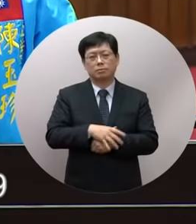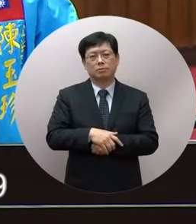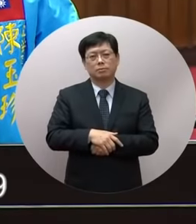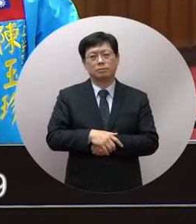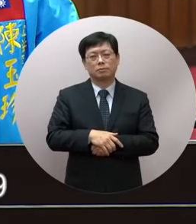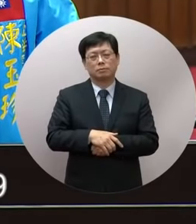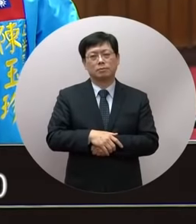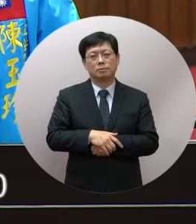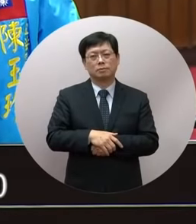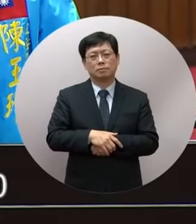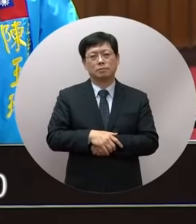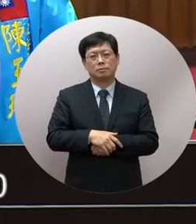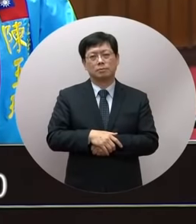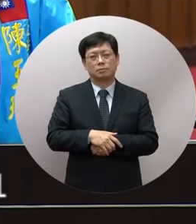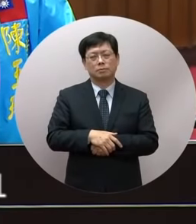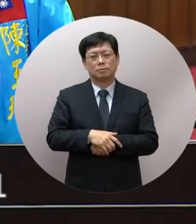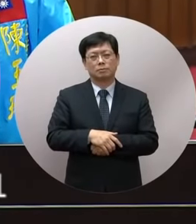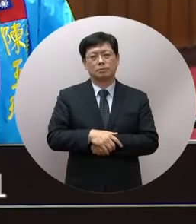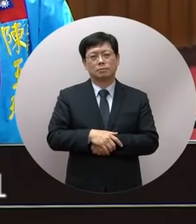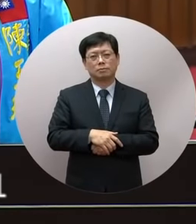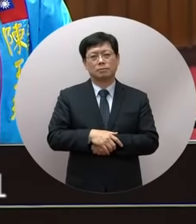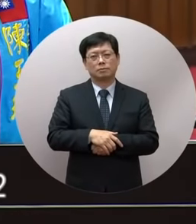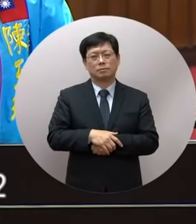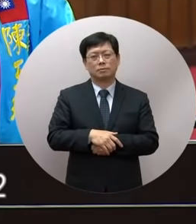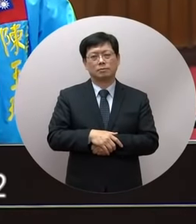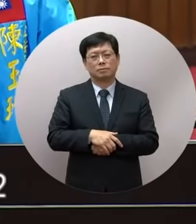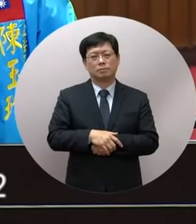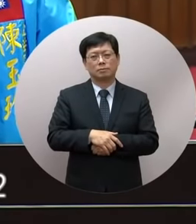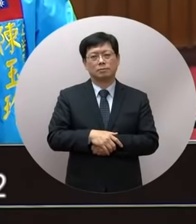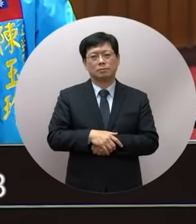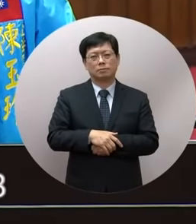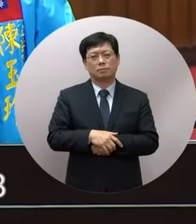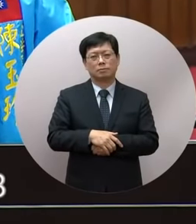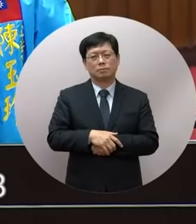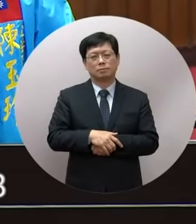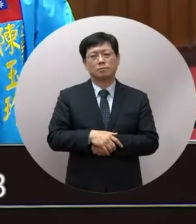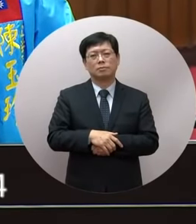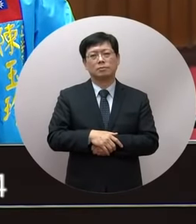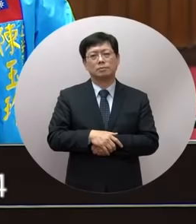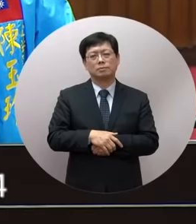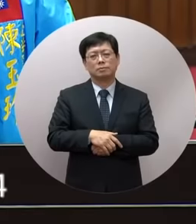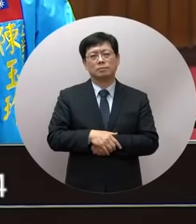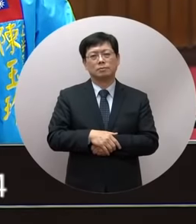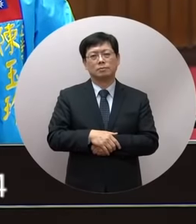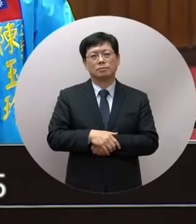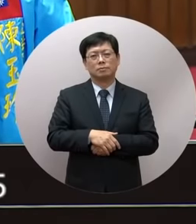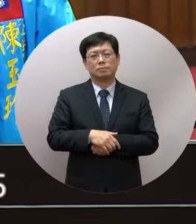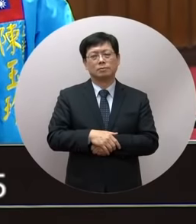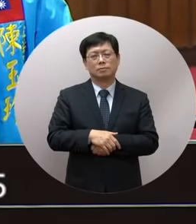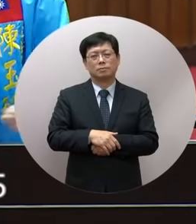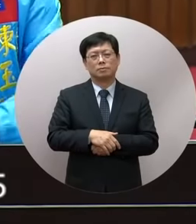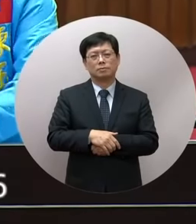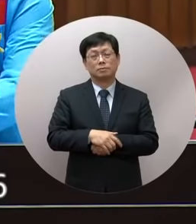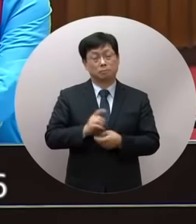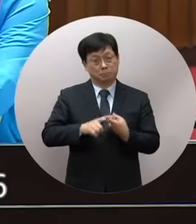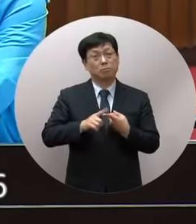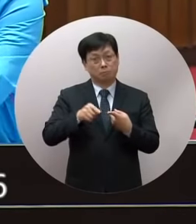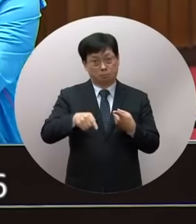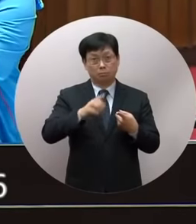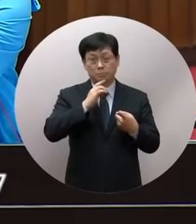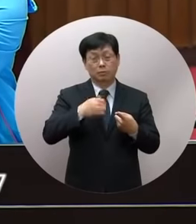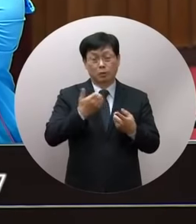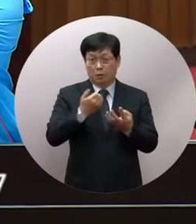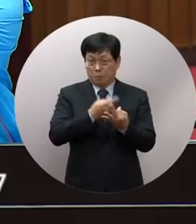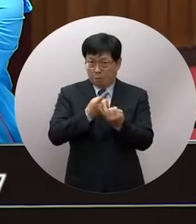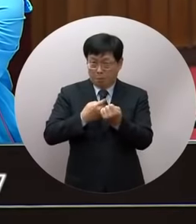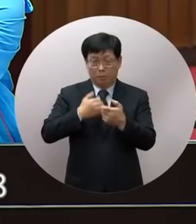委员，你的意见我们听到了，我们会列入整个好用好领。那怎么样最好？ 这是以